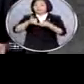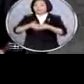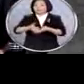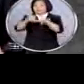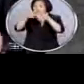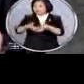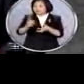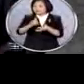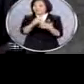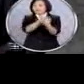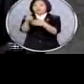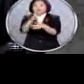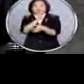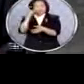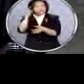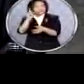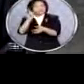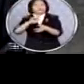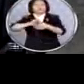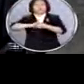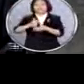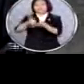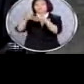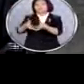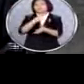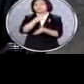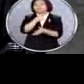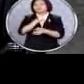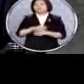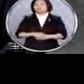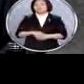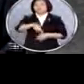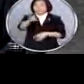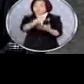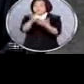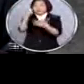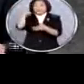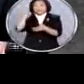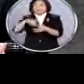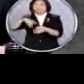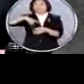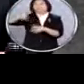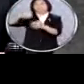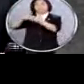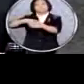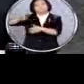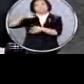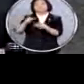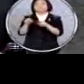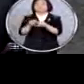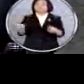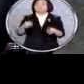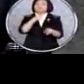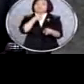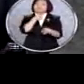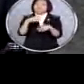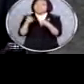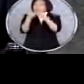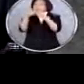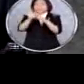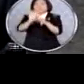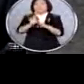数的人的心声，绝大多数人的心声就是希望两岸要和平。处于过去一